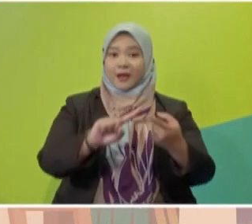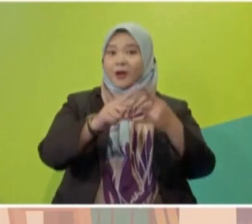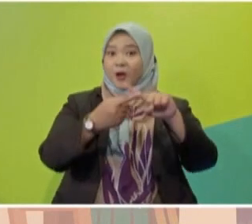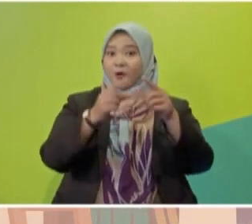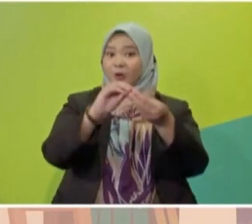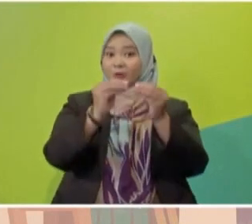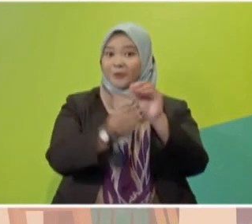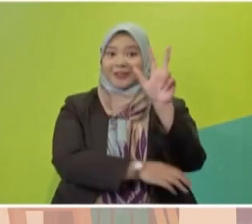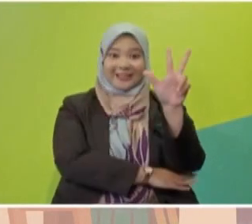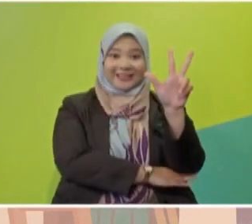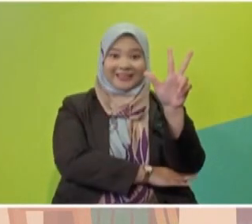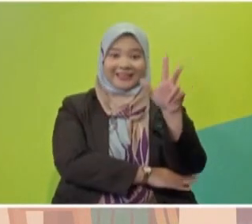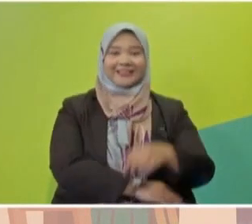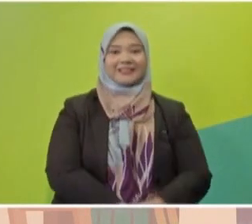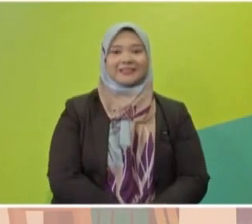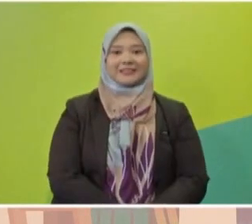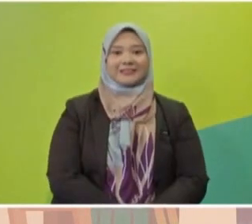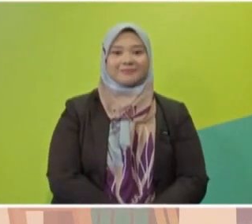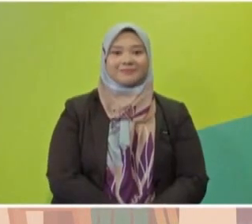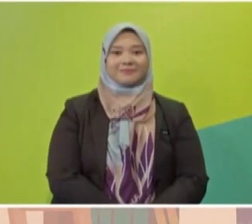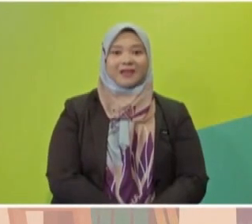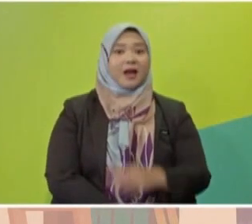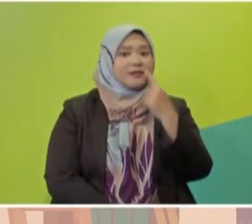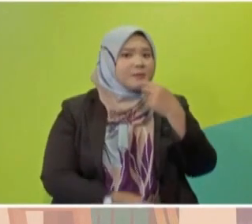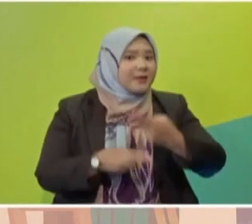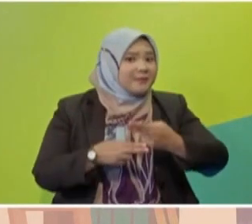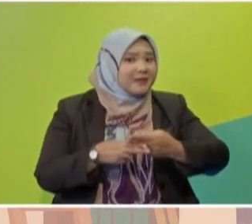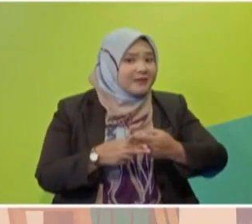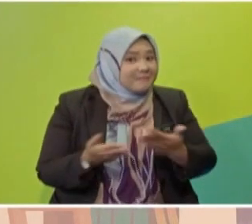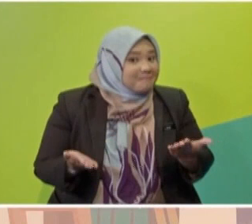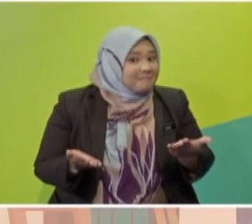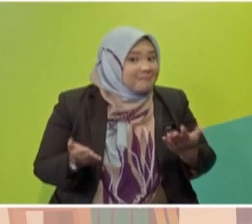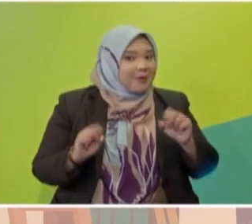cikgu perkenalkan Rizki Abdul Hadi.